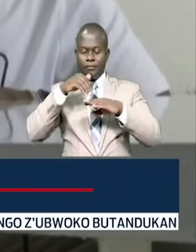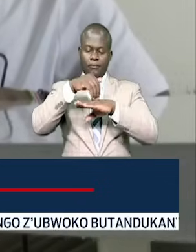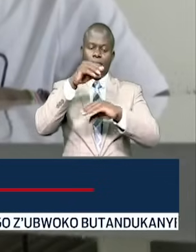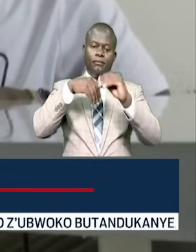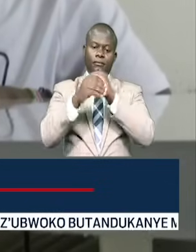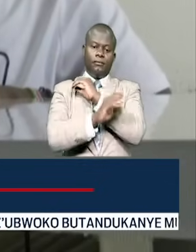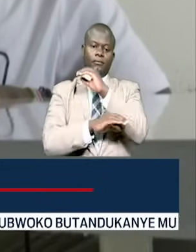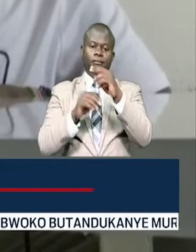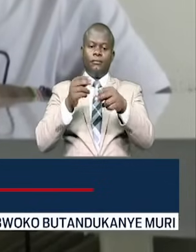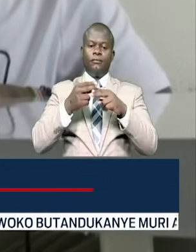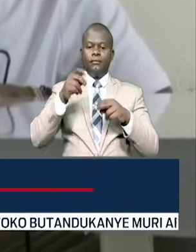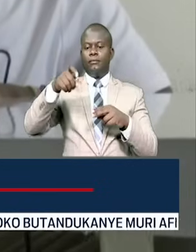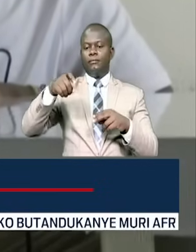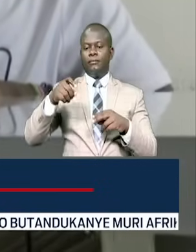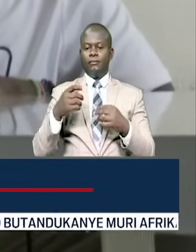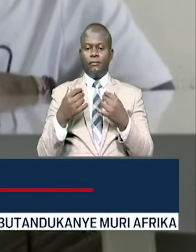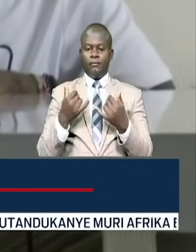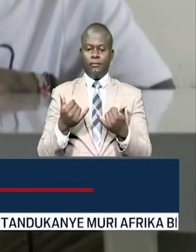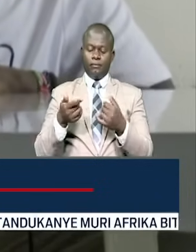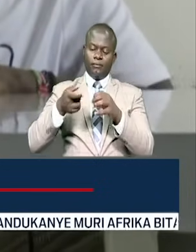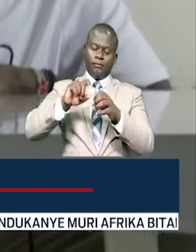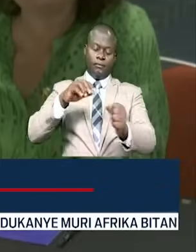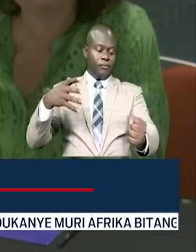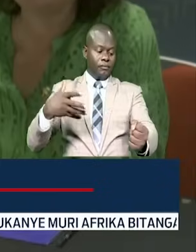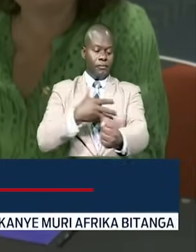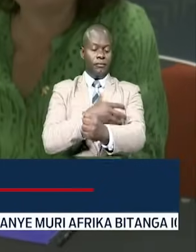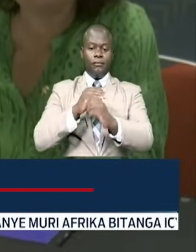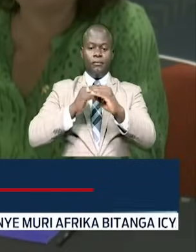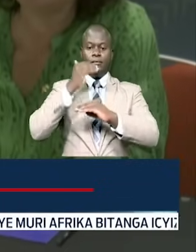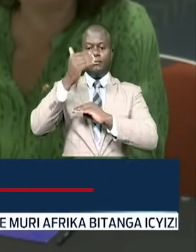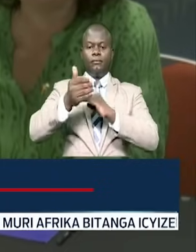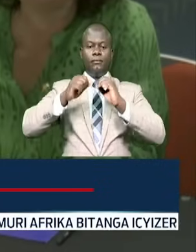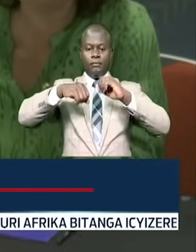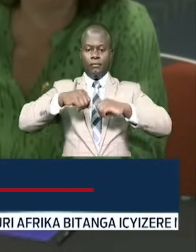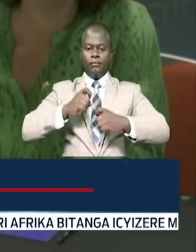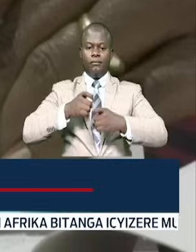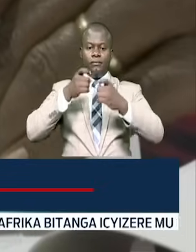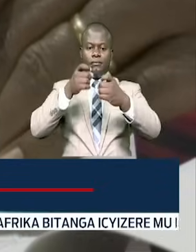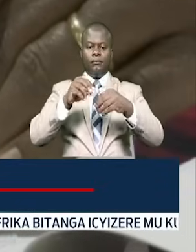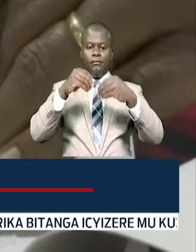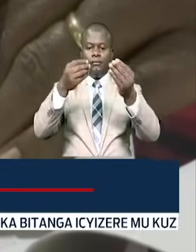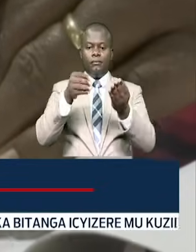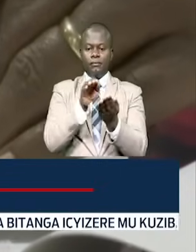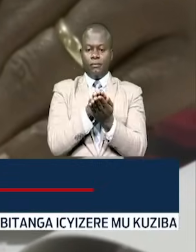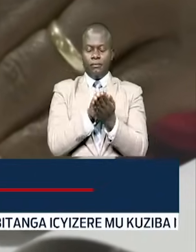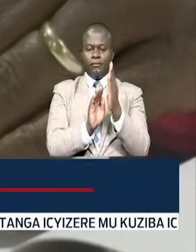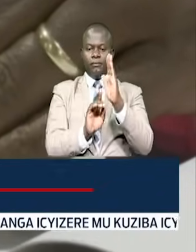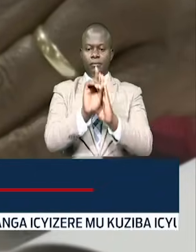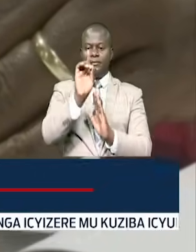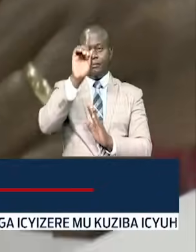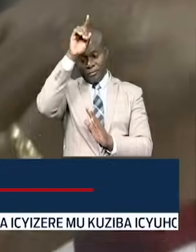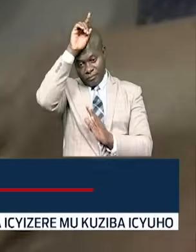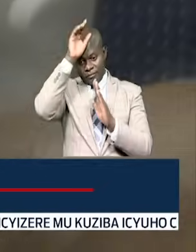nguzanyo baba bakeneye. Ubu cyongere ubushobozi nyuma y'amasezerano y'impano yatanzwe na banki y'iterambere